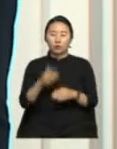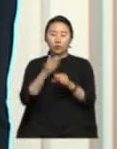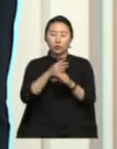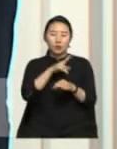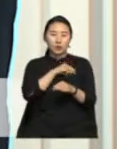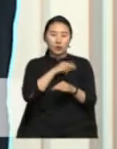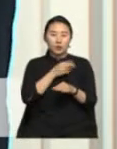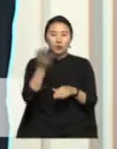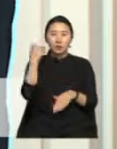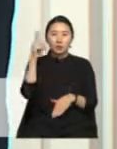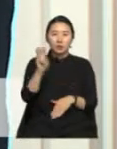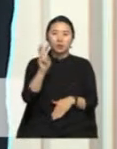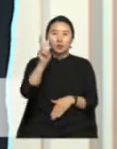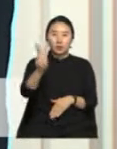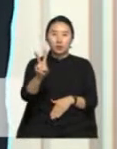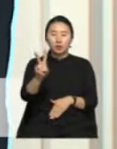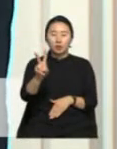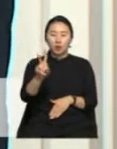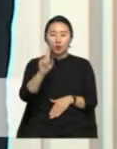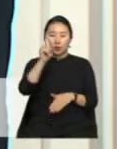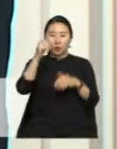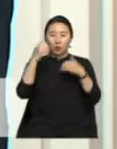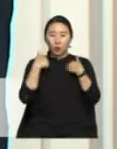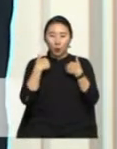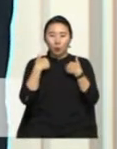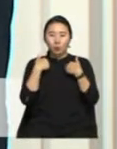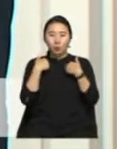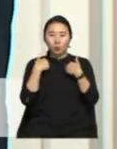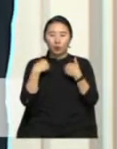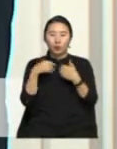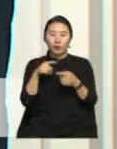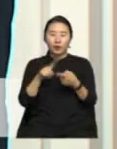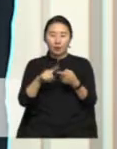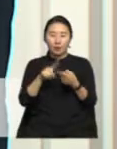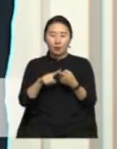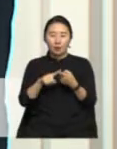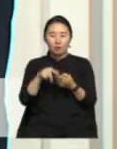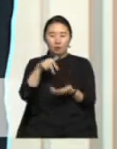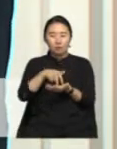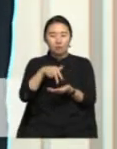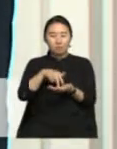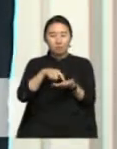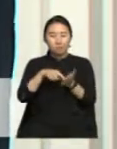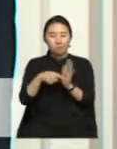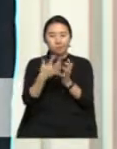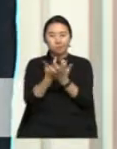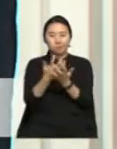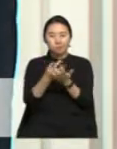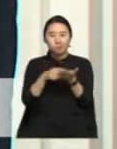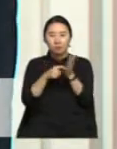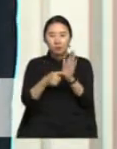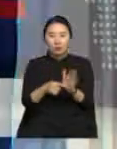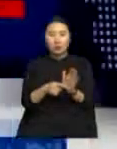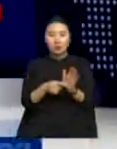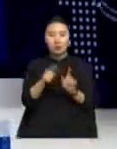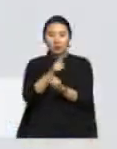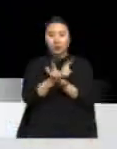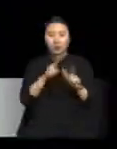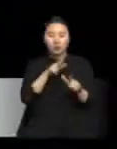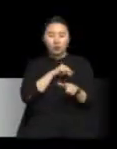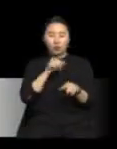중고 의회는 지난 22일 중구청 도 조에 호소문 발표에 따른 입장문을 내놓았습니다 의회는 구청 노조에서